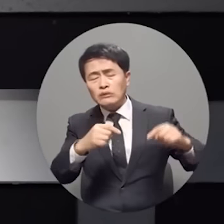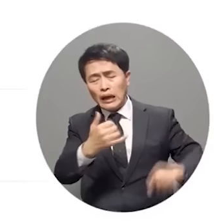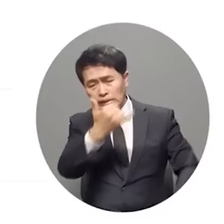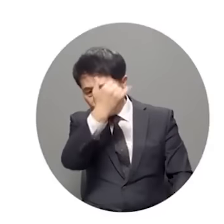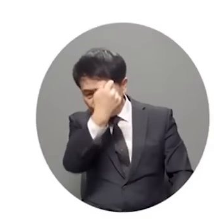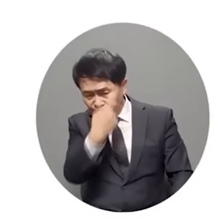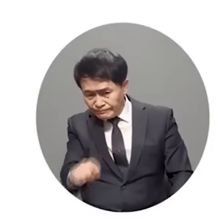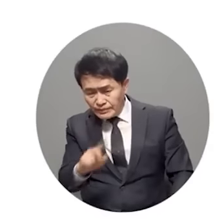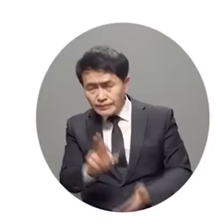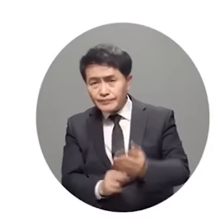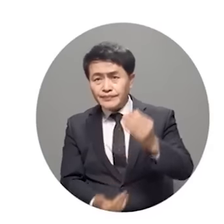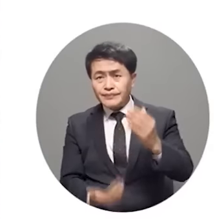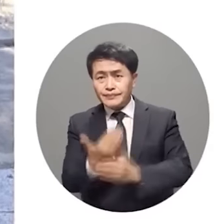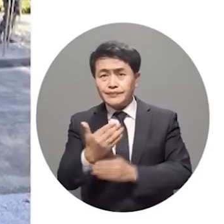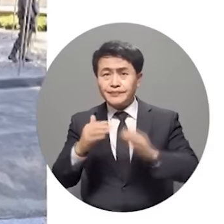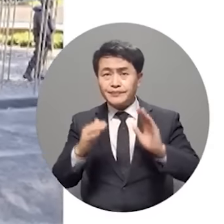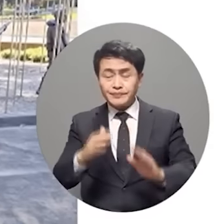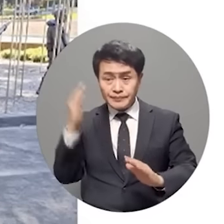주호주한국대사관